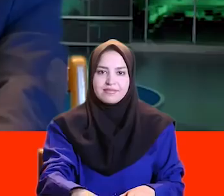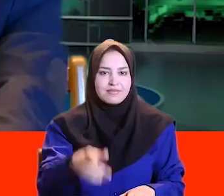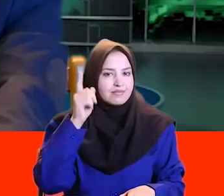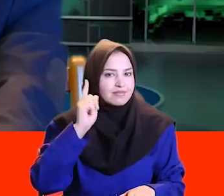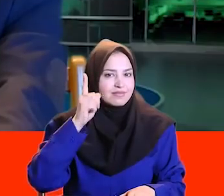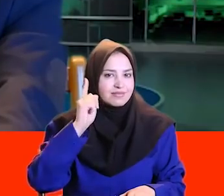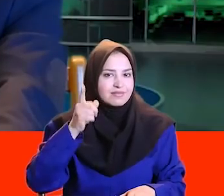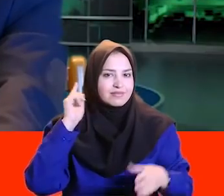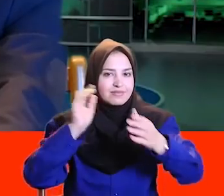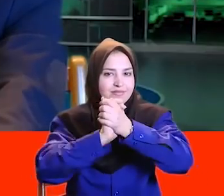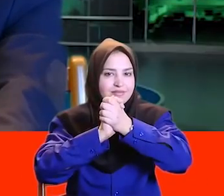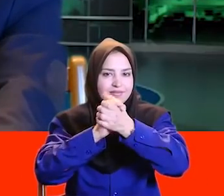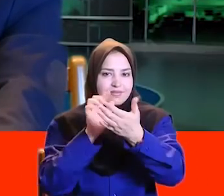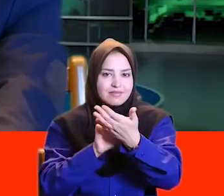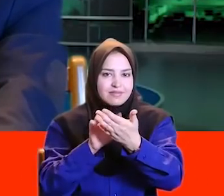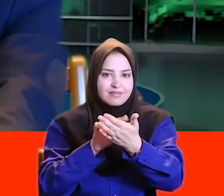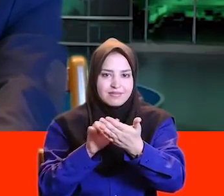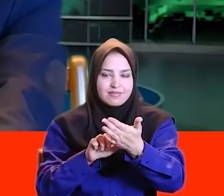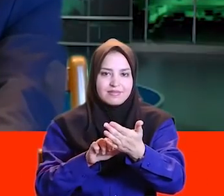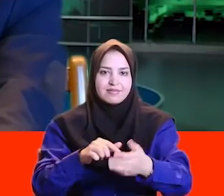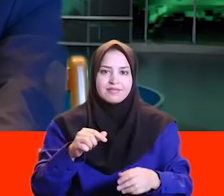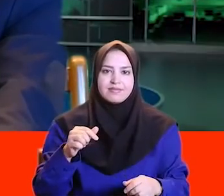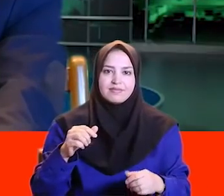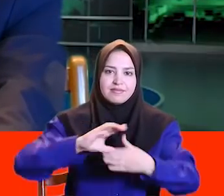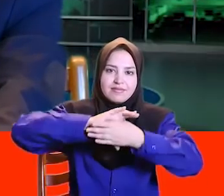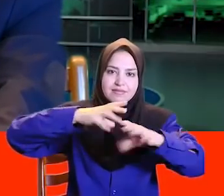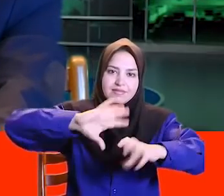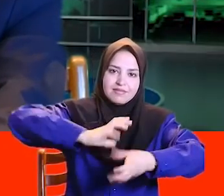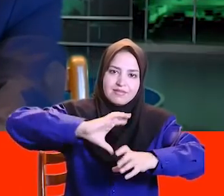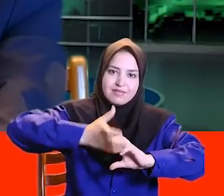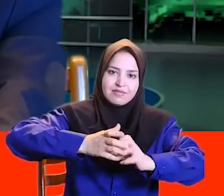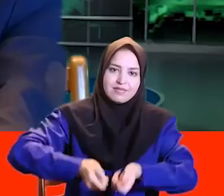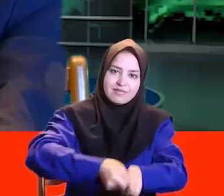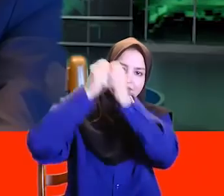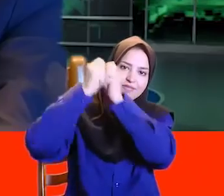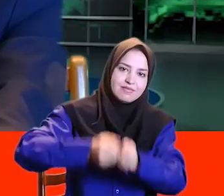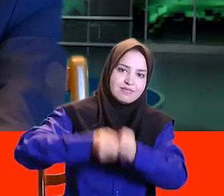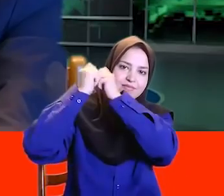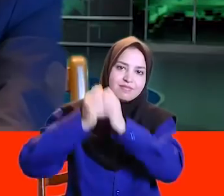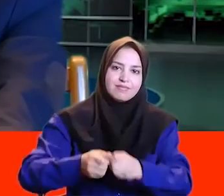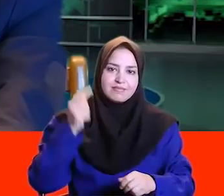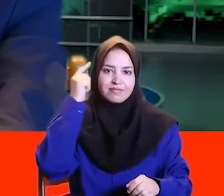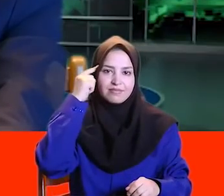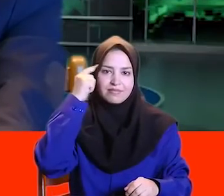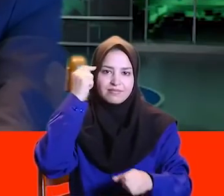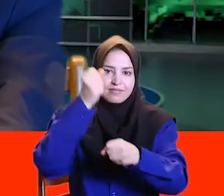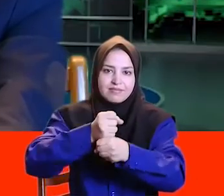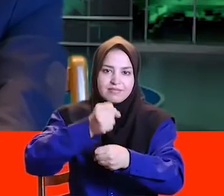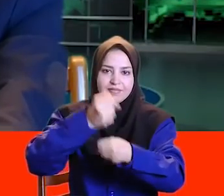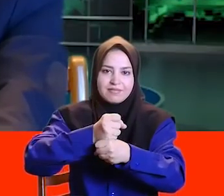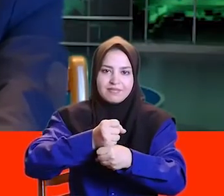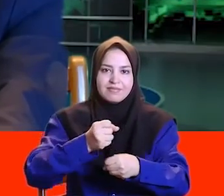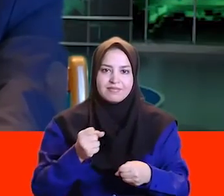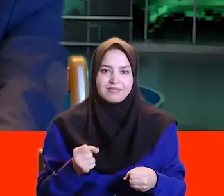یا متقلب الفیلتر التلگرام، یا متحول الحبل کار و بار، یا مدبر الشغل والکار،